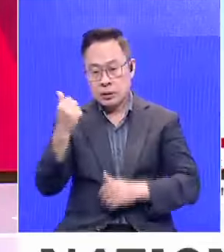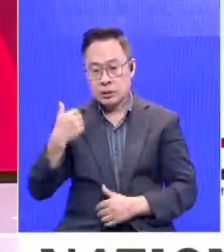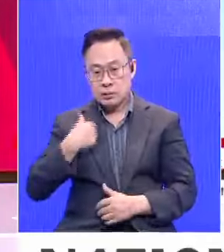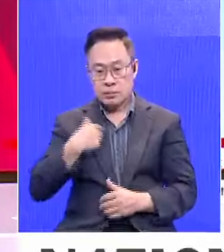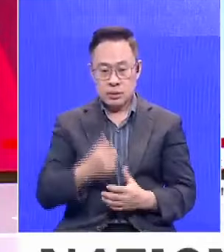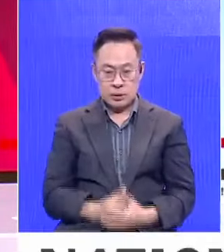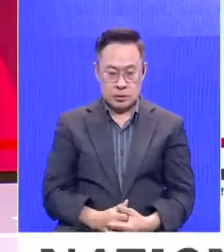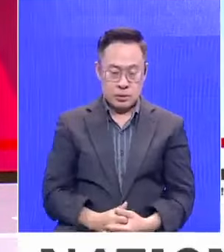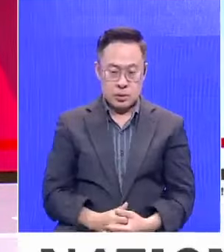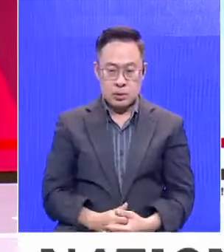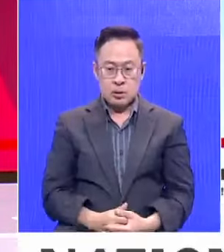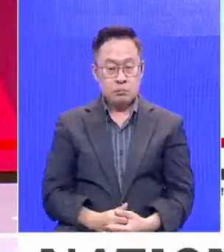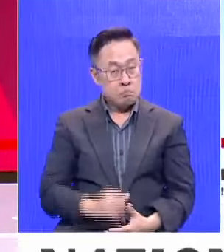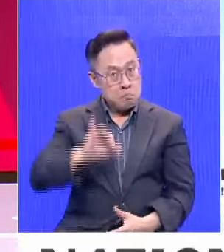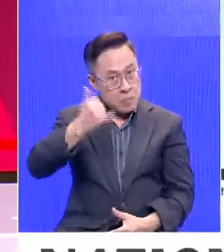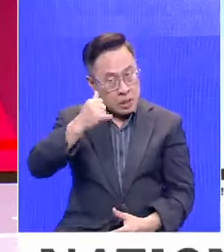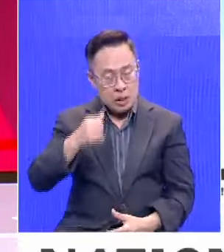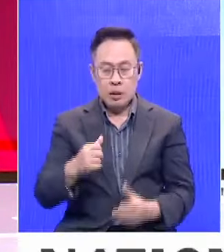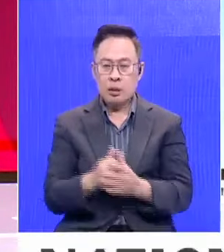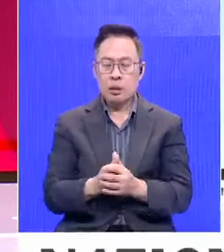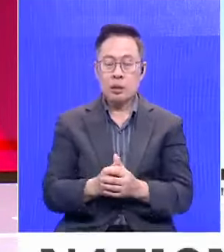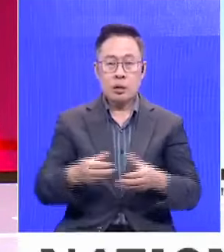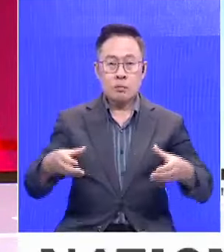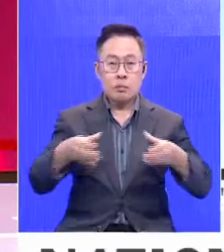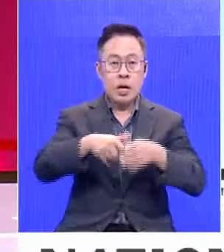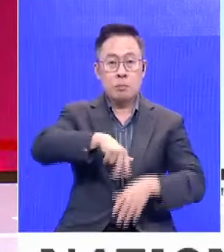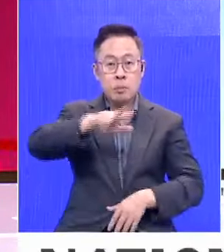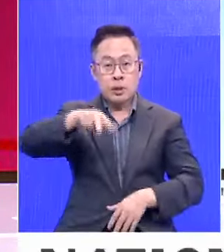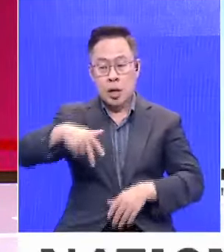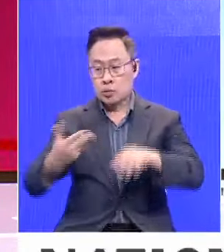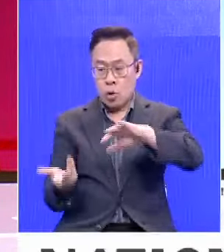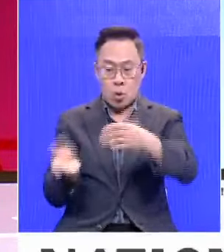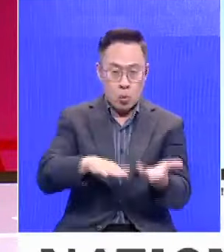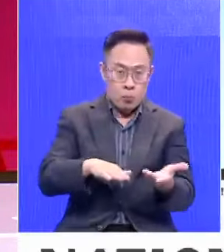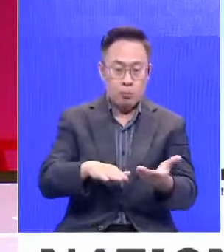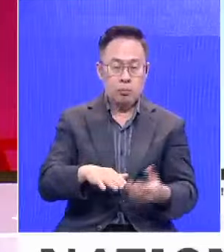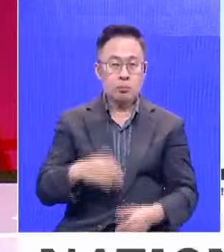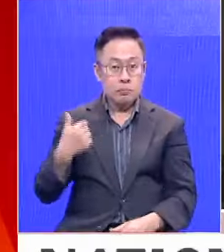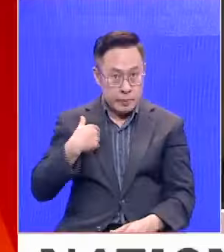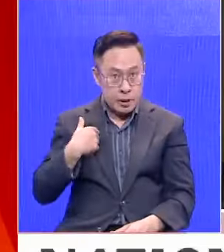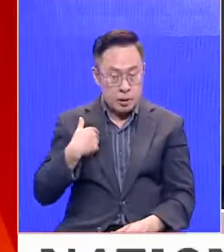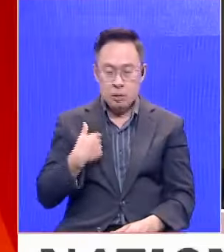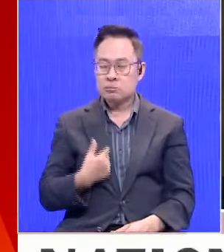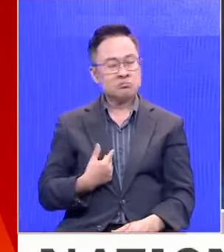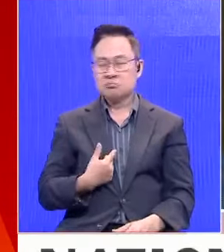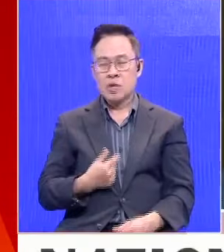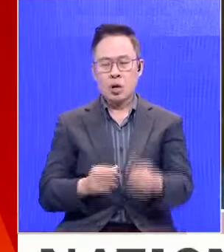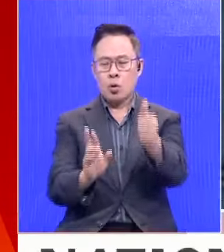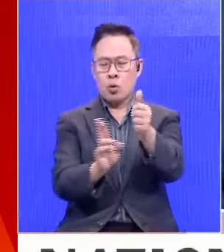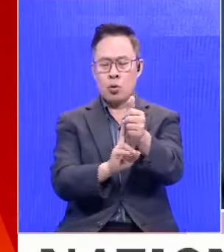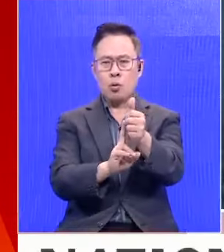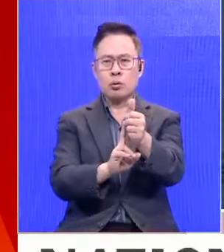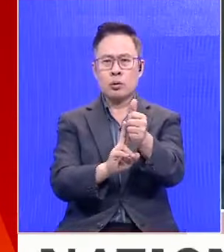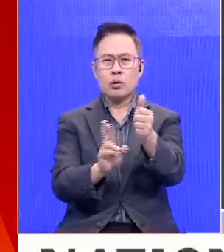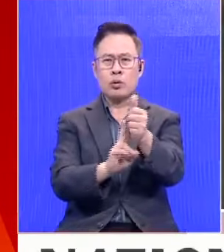จะถึงกับยุบพรรคเลยไหมอันนี้คุณสมคิดเชื้อคงรองเลขาธิการนายกฝ่ายการเมืองออกมาโต้เลยเพราะคู่กรณีคืออะไรคุณ